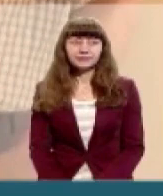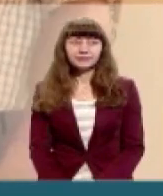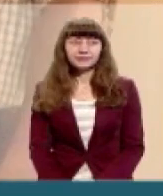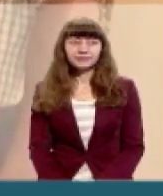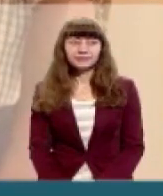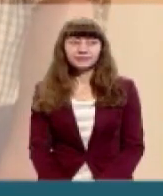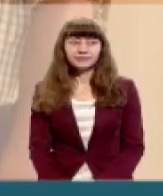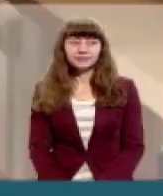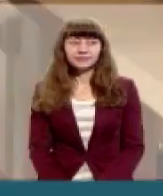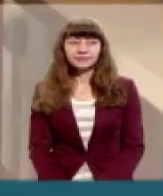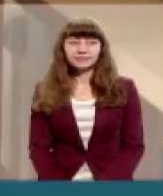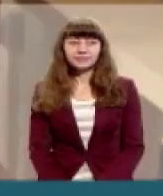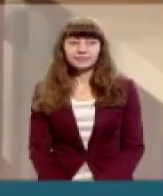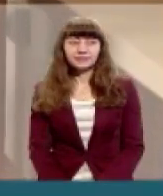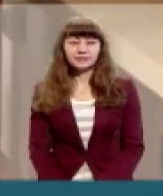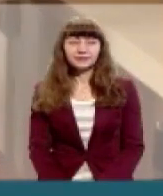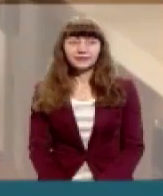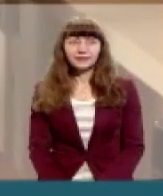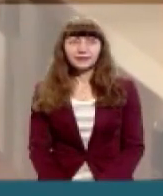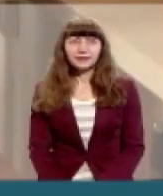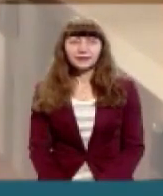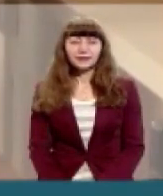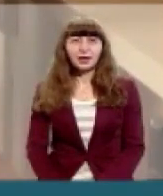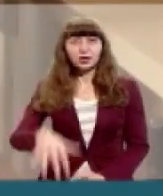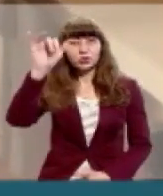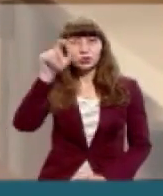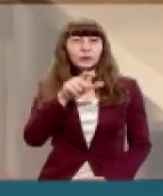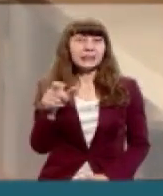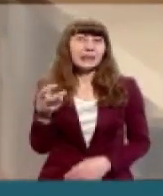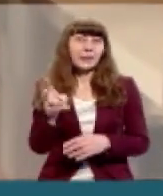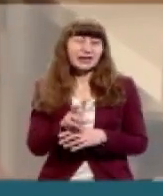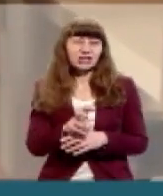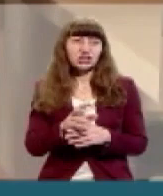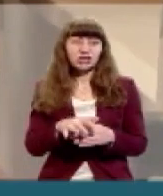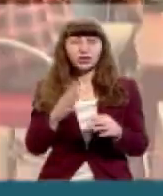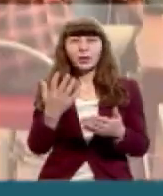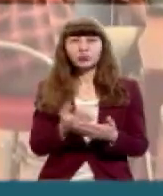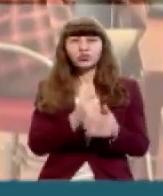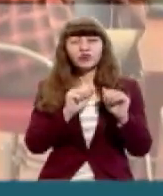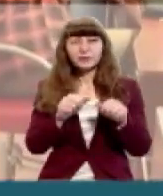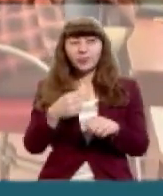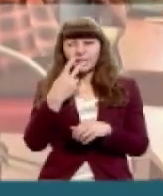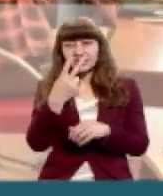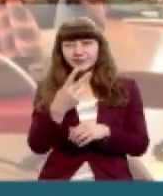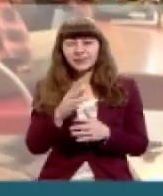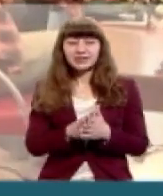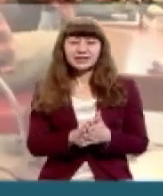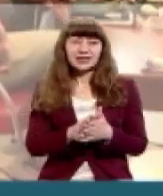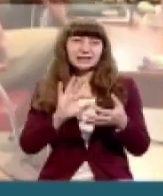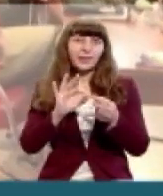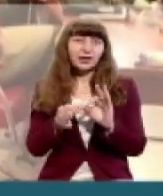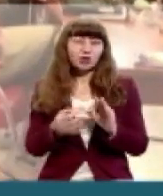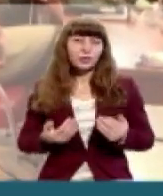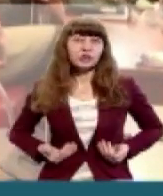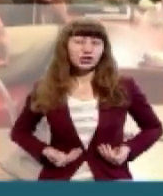актерлер театрға келген көрермен тек осындай көріністі көреді. Ал ашық есік күніне келген студенттер сахнаның арғы жағындағы тыныс